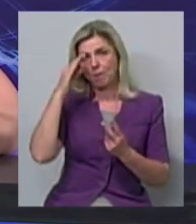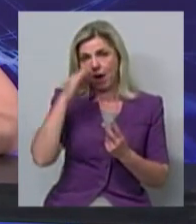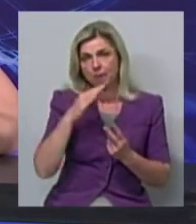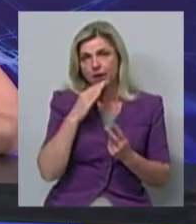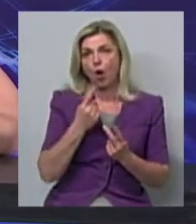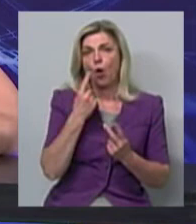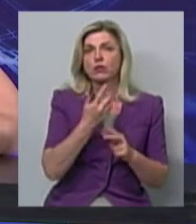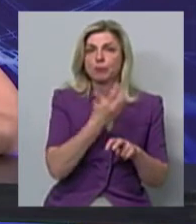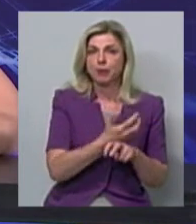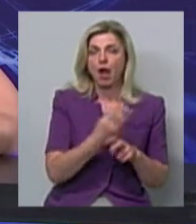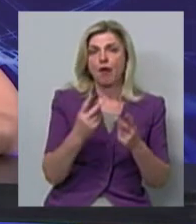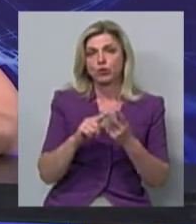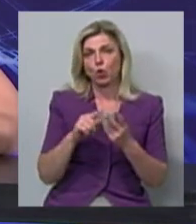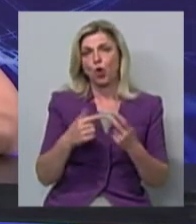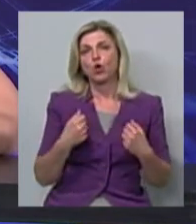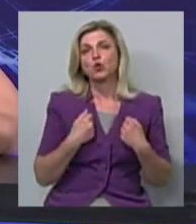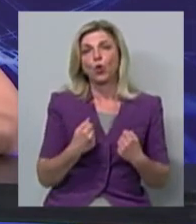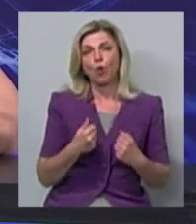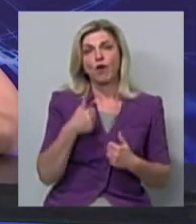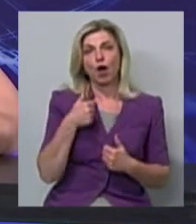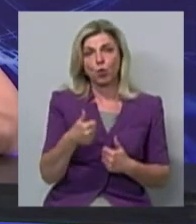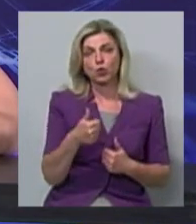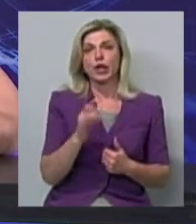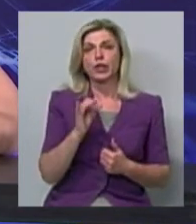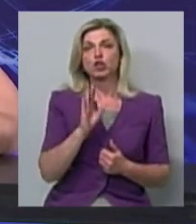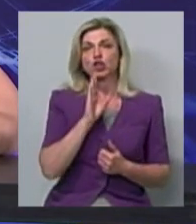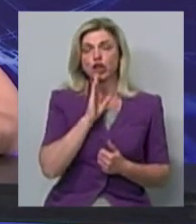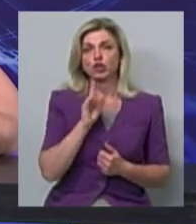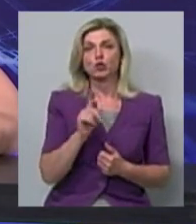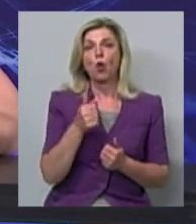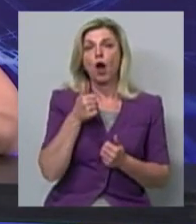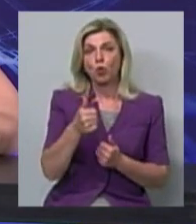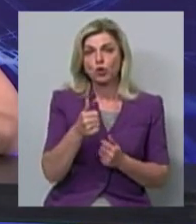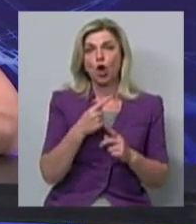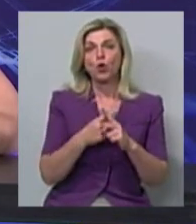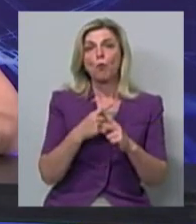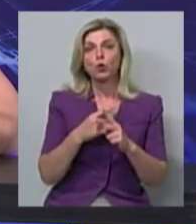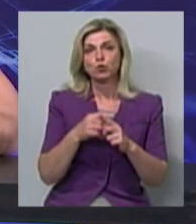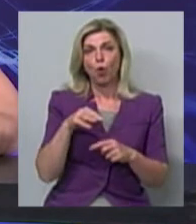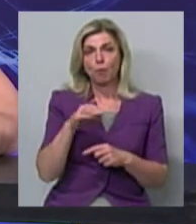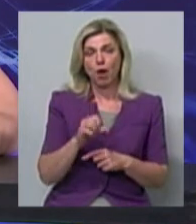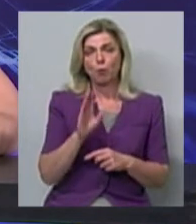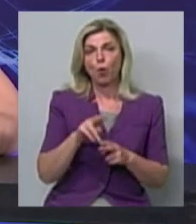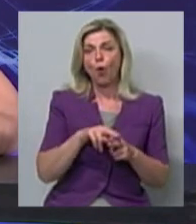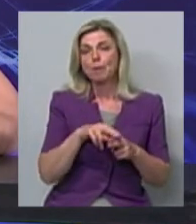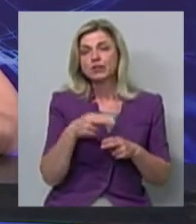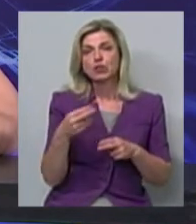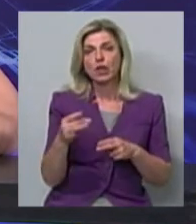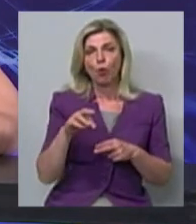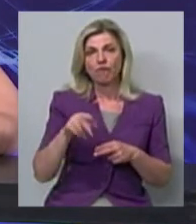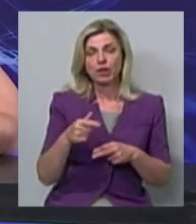а другая будет хорошая, здоровая. И женщина, та, которая хорошая, она будет компенсировать